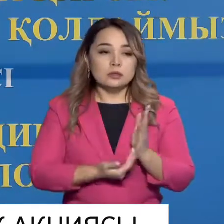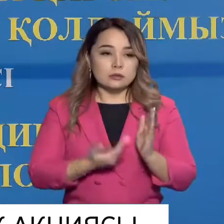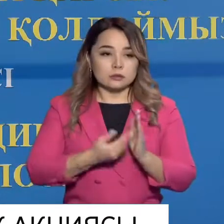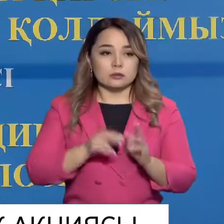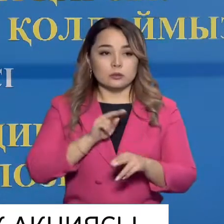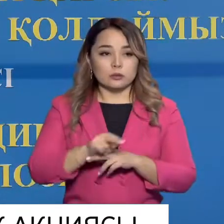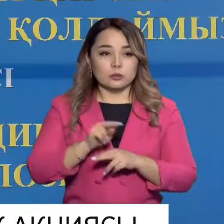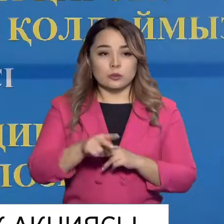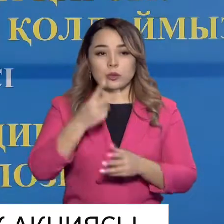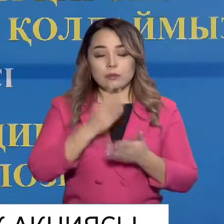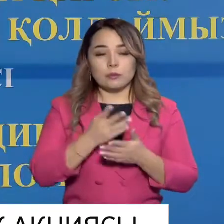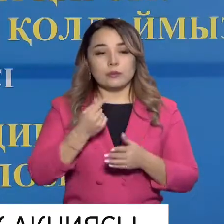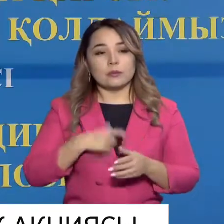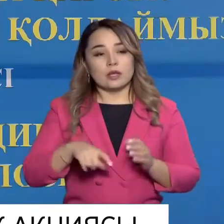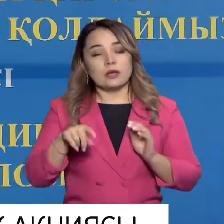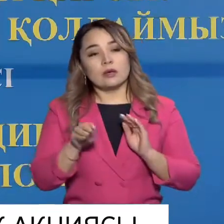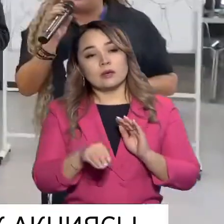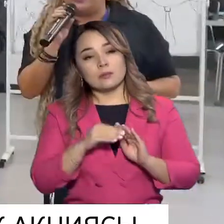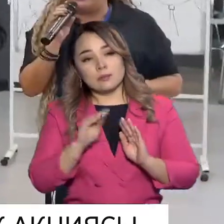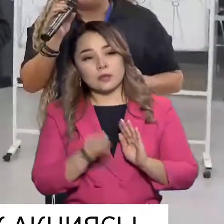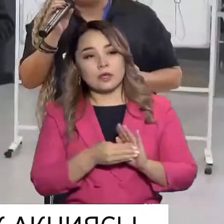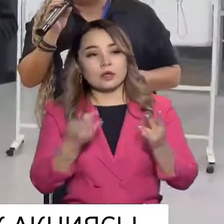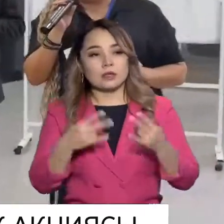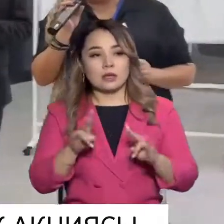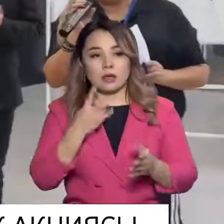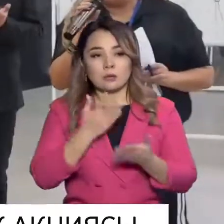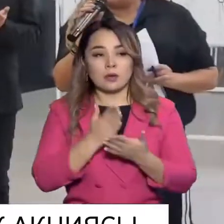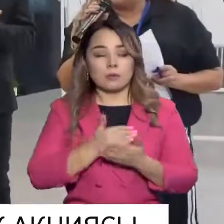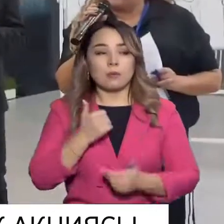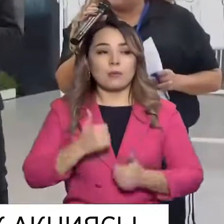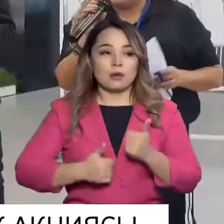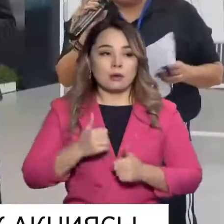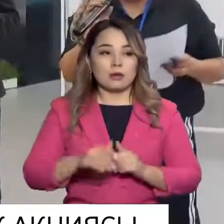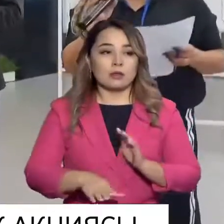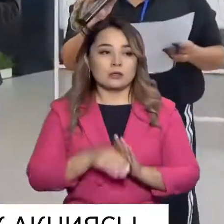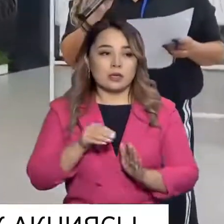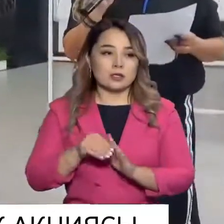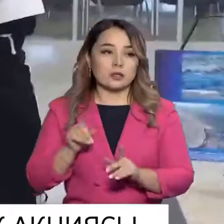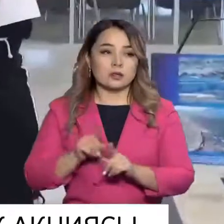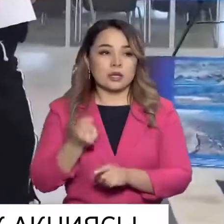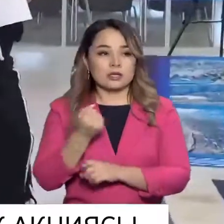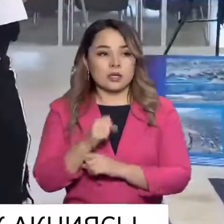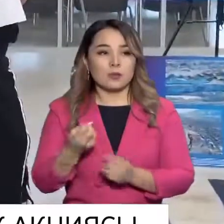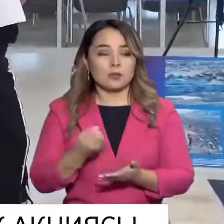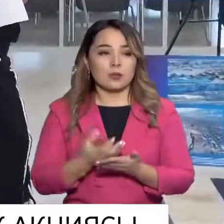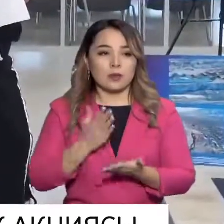қазынаға қалта салу деген ойдан арылады. Байқаудың 8 аталым бойынша жеңімпаздар анықталып, бағалы